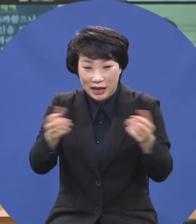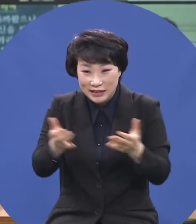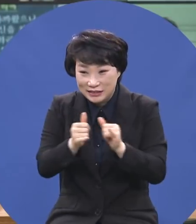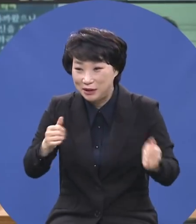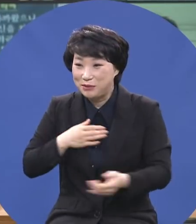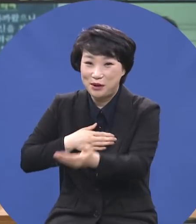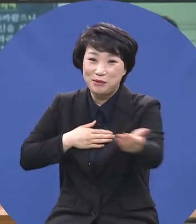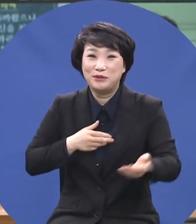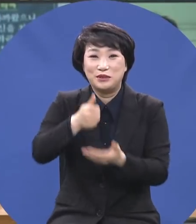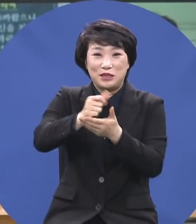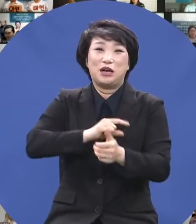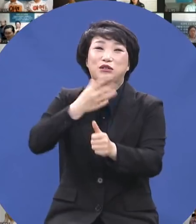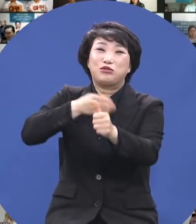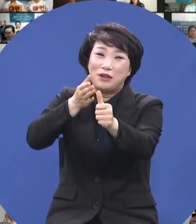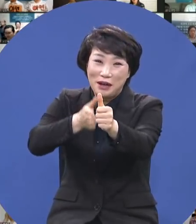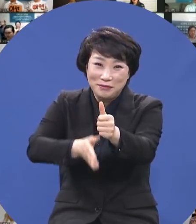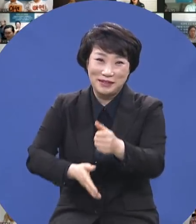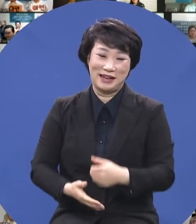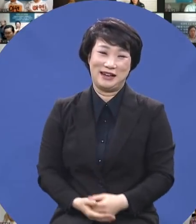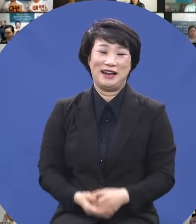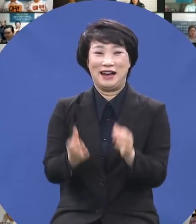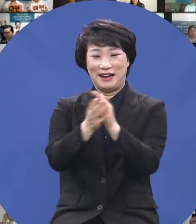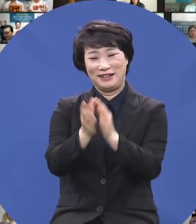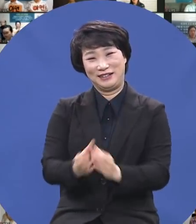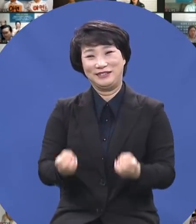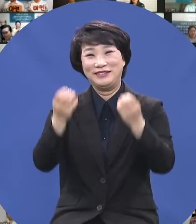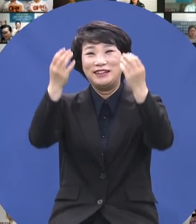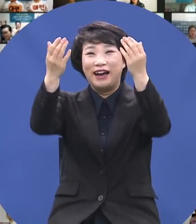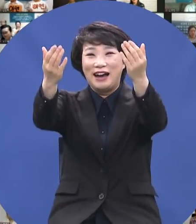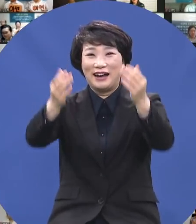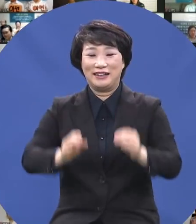되기를 주님의 이름으로 축원합니다. 할렐루야.